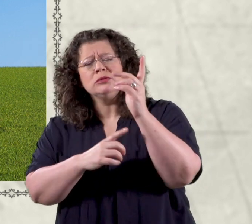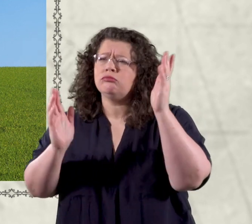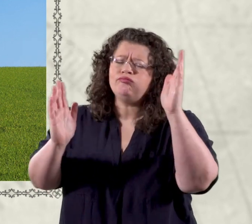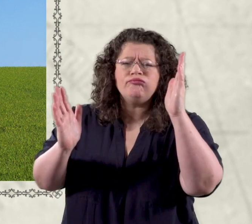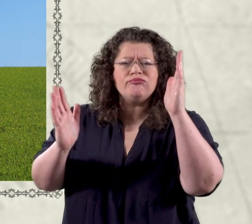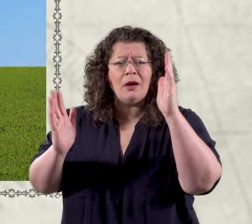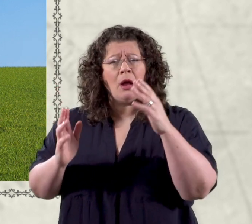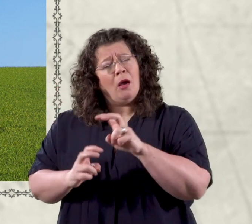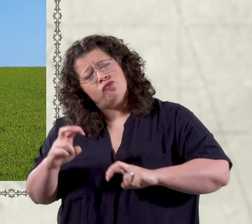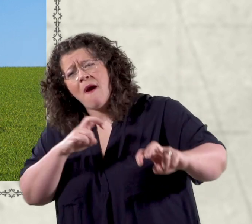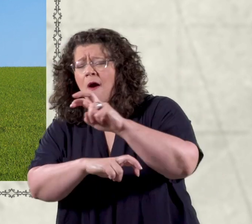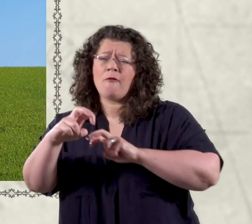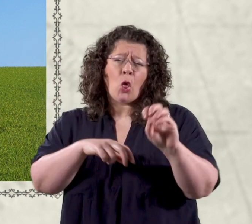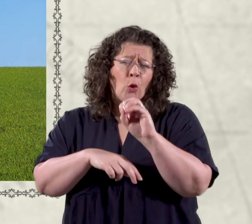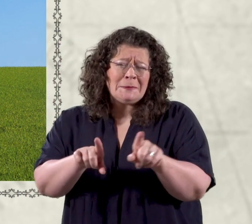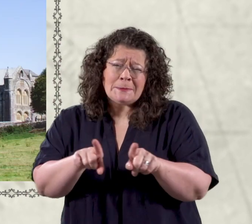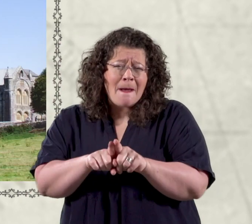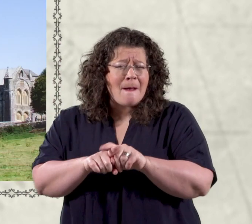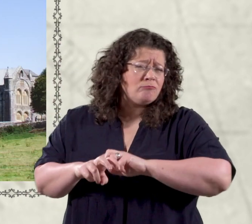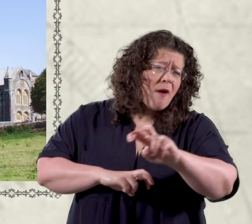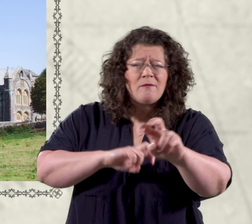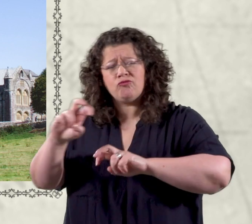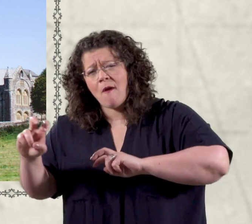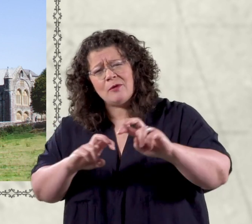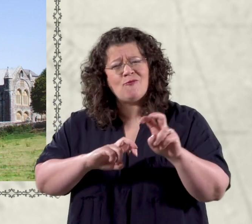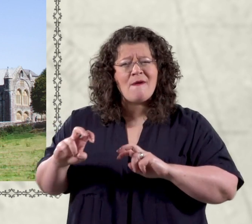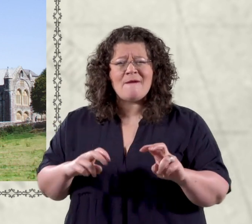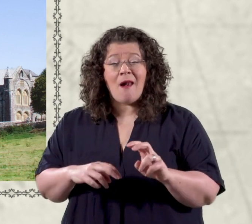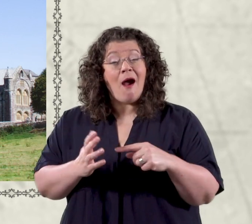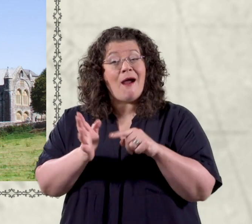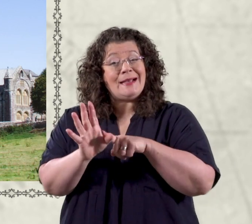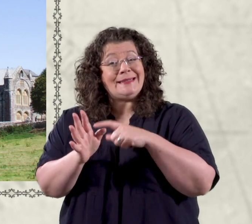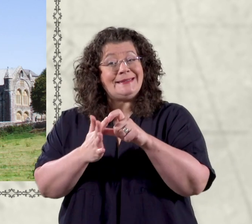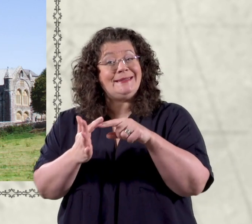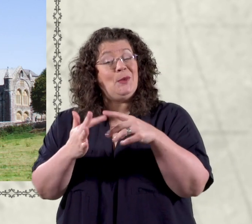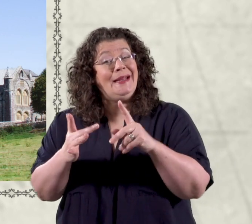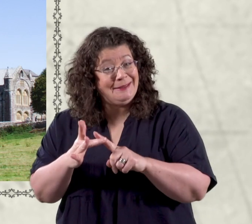yn pregethu gair Duw, a rhannau o Ewrop hefyd.